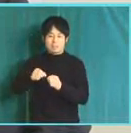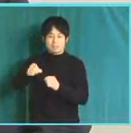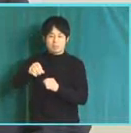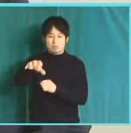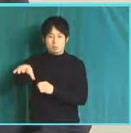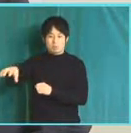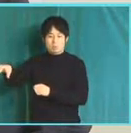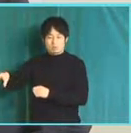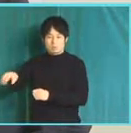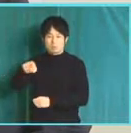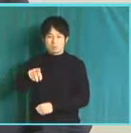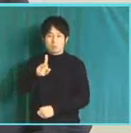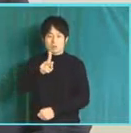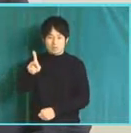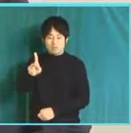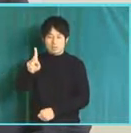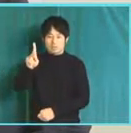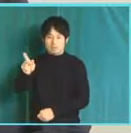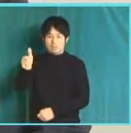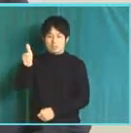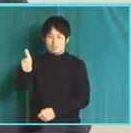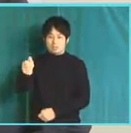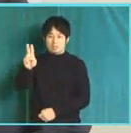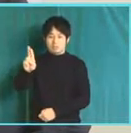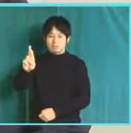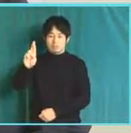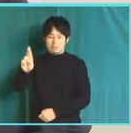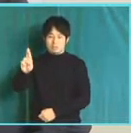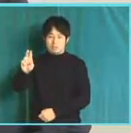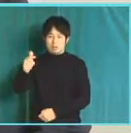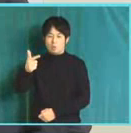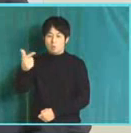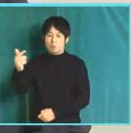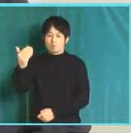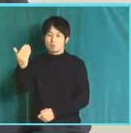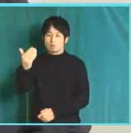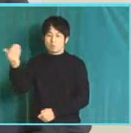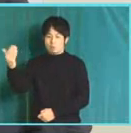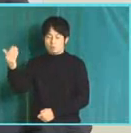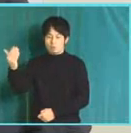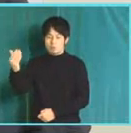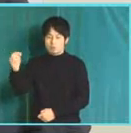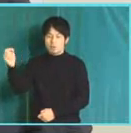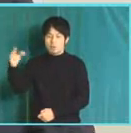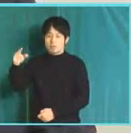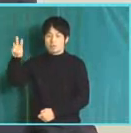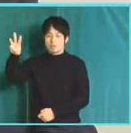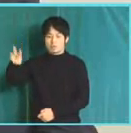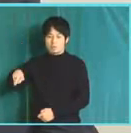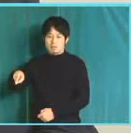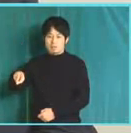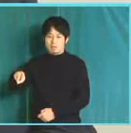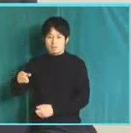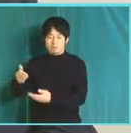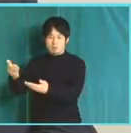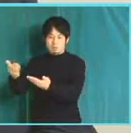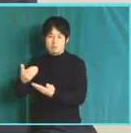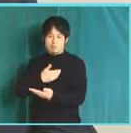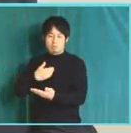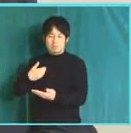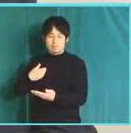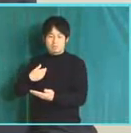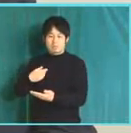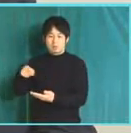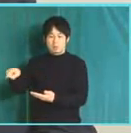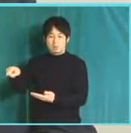我、片浦、大久保、早川で、配布を行っております。こちらは配布を行っている支所さ